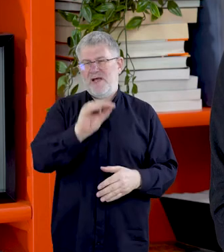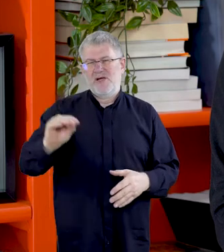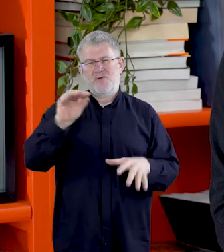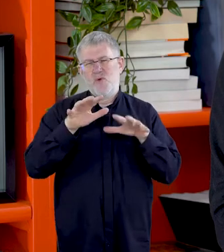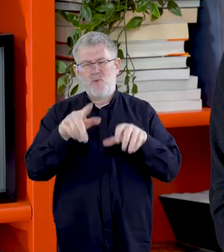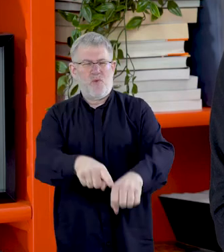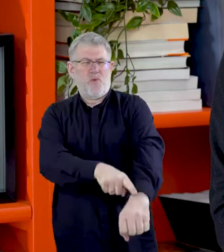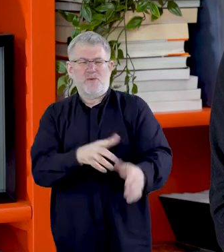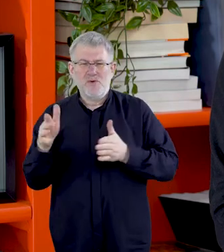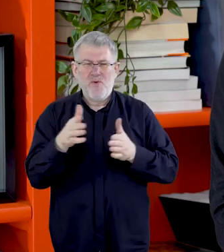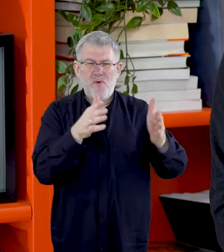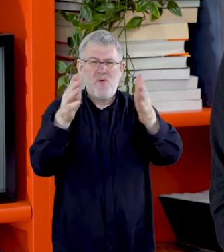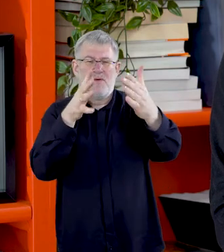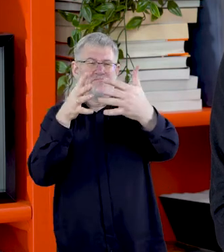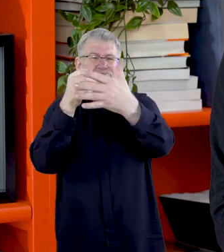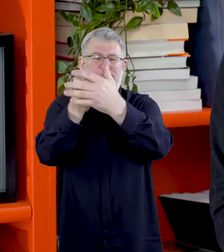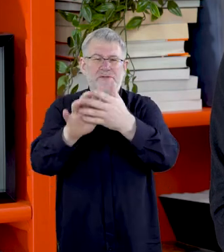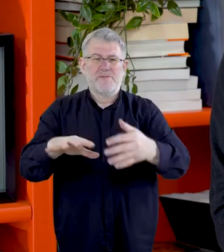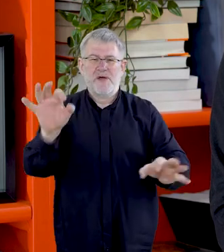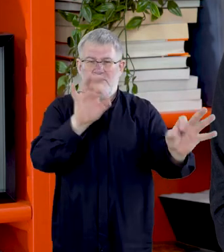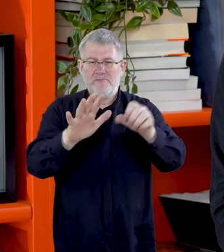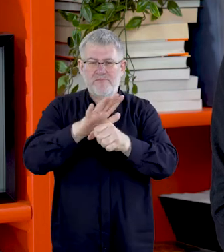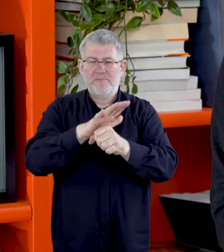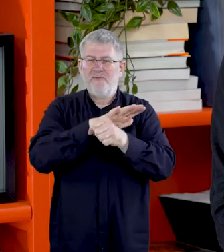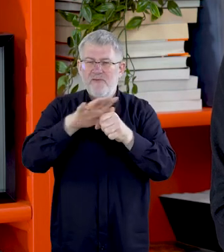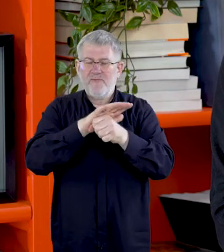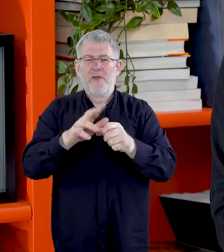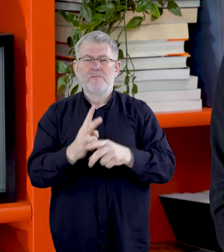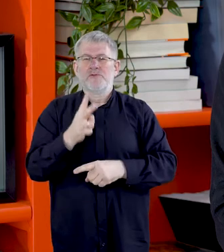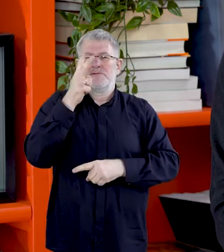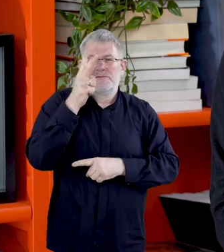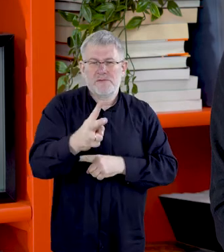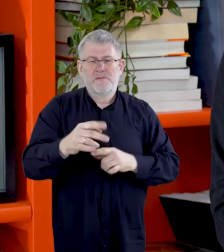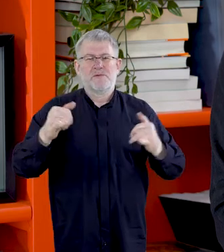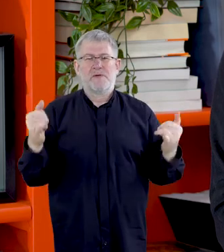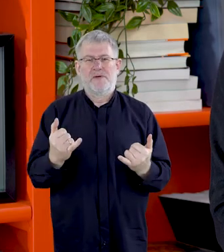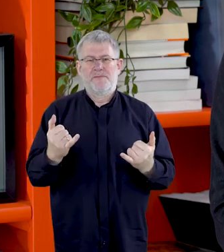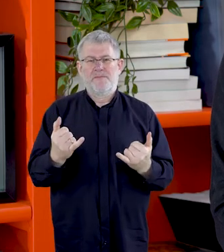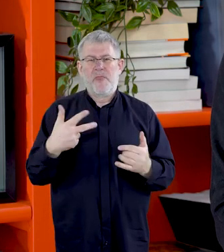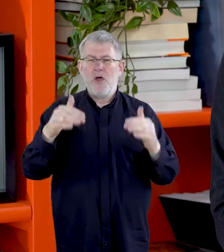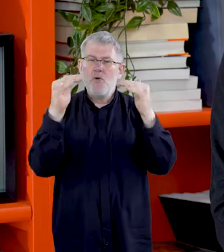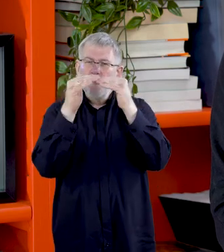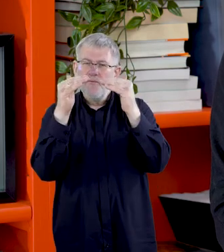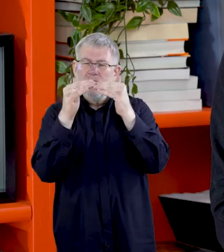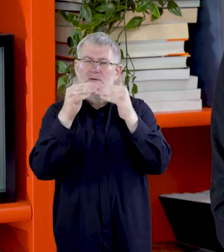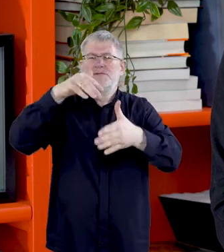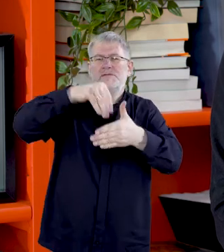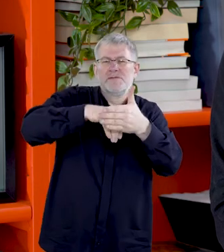bardzo długa droga przed nami. Naprawdę, jeśli chodzi o tą dostępność, o równość w